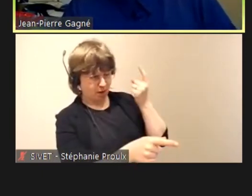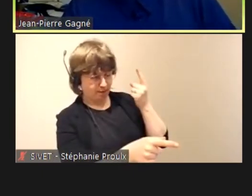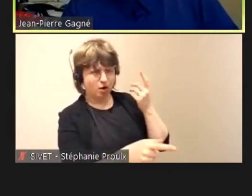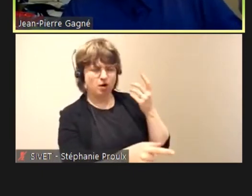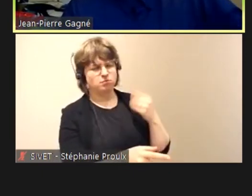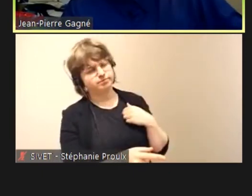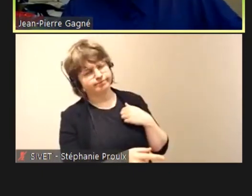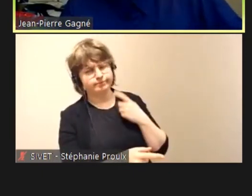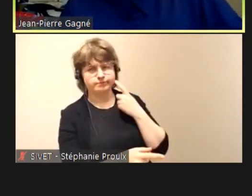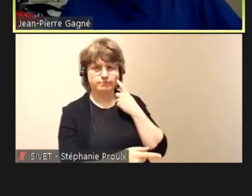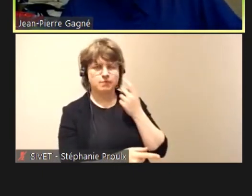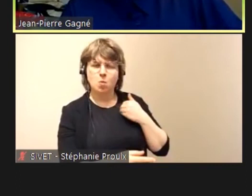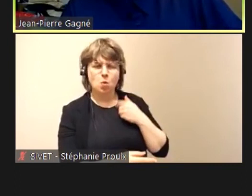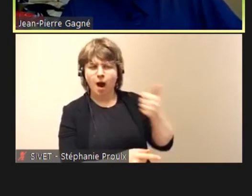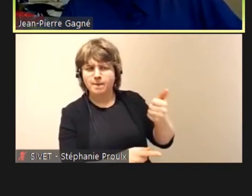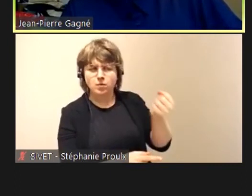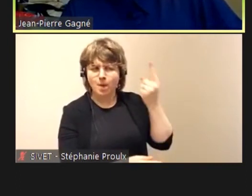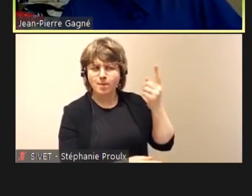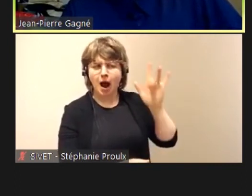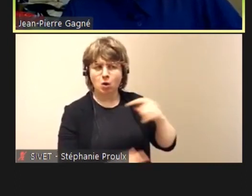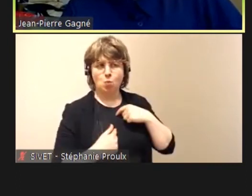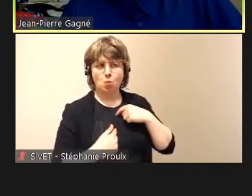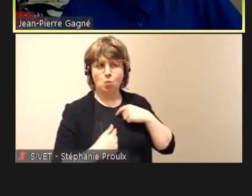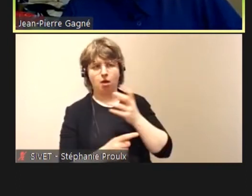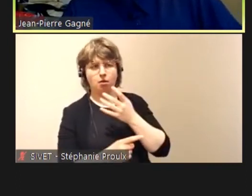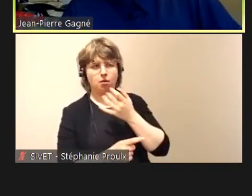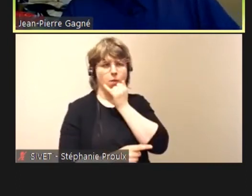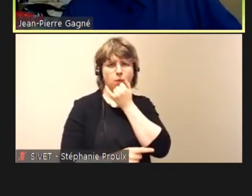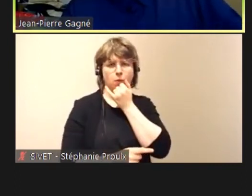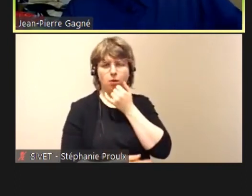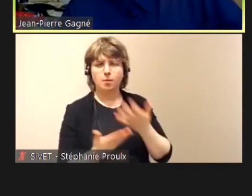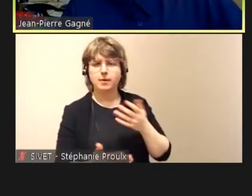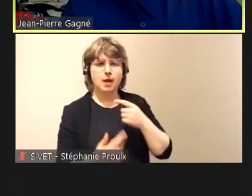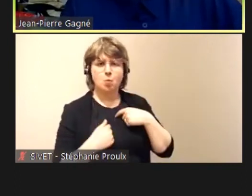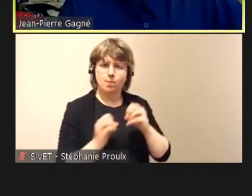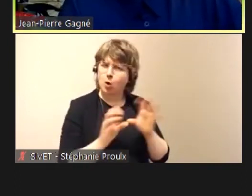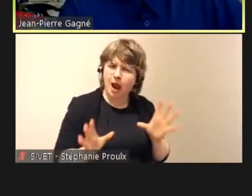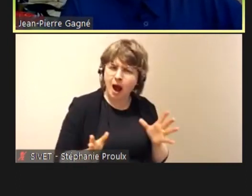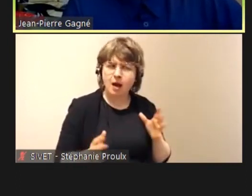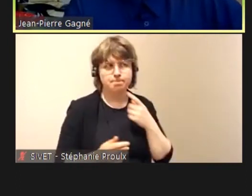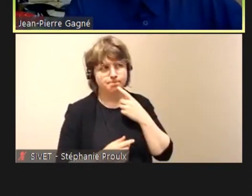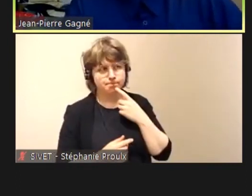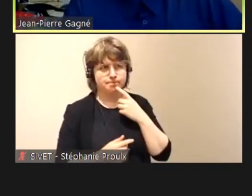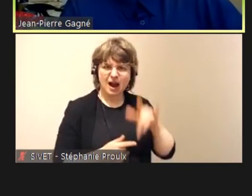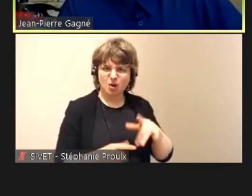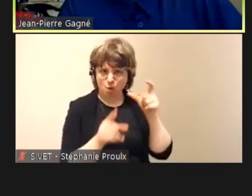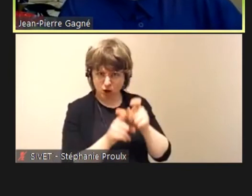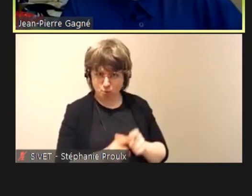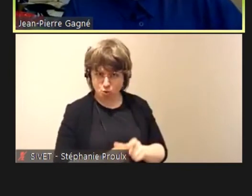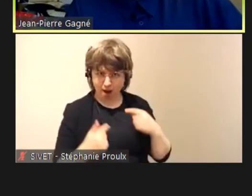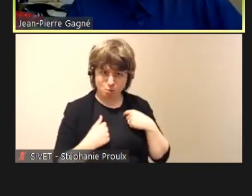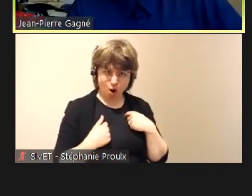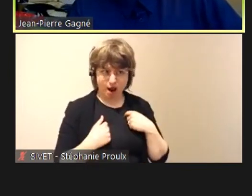personne ne comprend pas. Est-ce que c'est parce que je n'ai pas bien parlé, je n'ai pas parlé assez clairement? Est-ce que c'est parce que j'ai utilisé des mots de vocabulaire